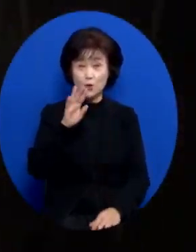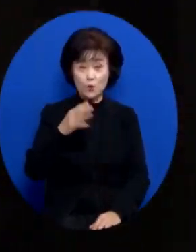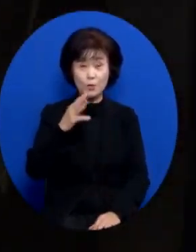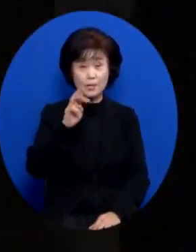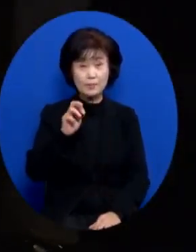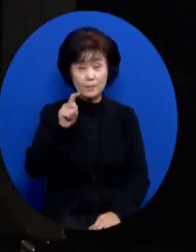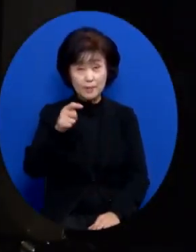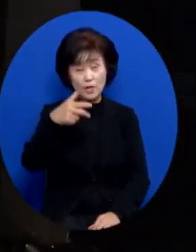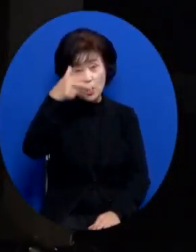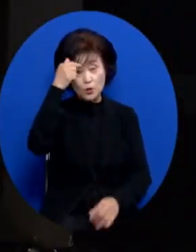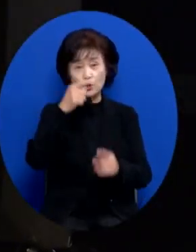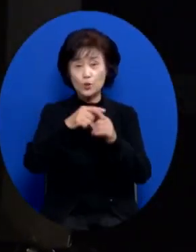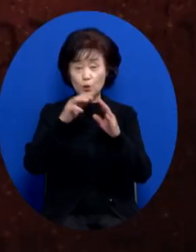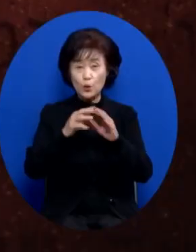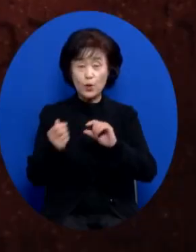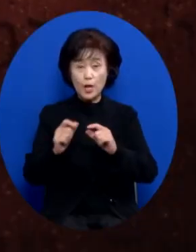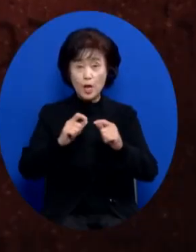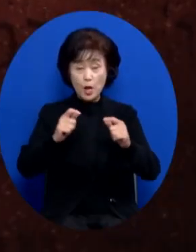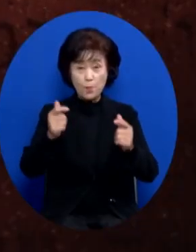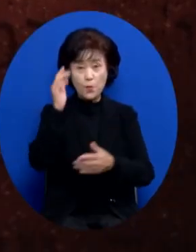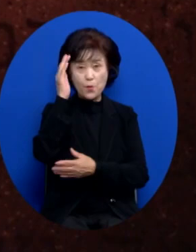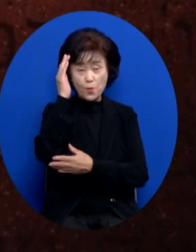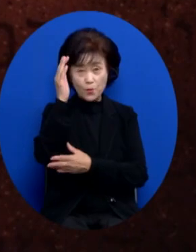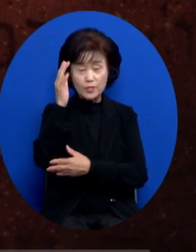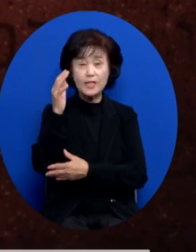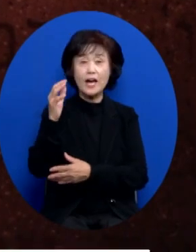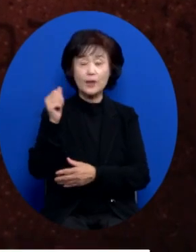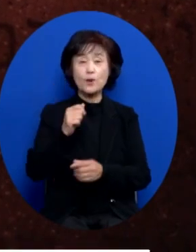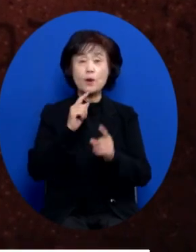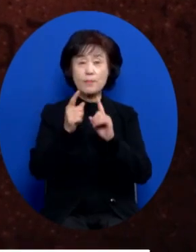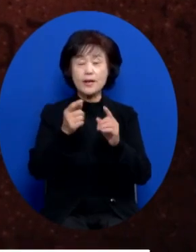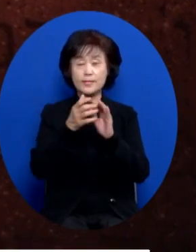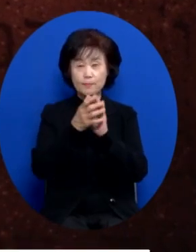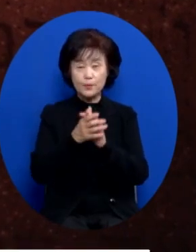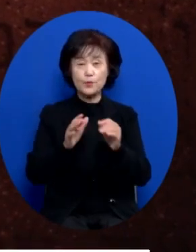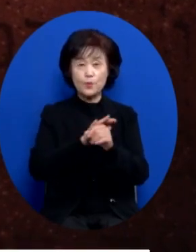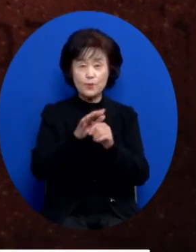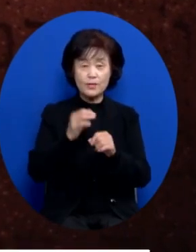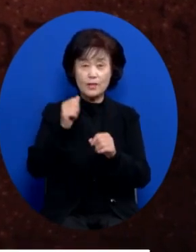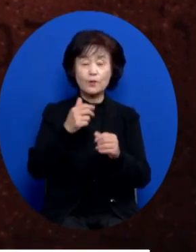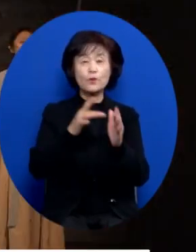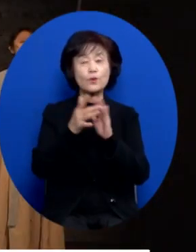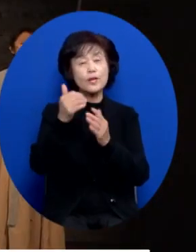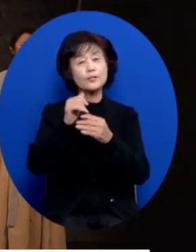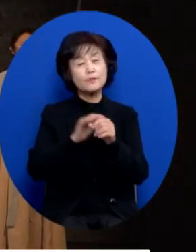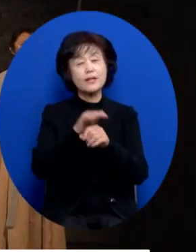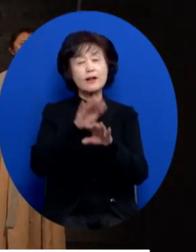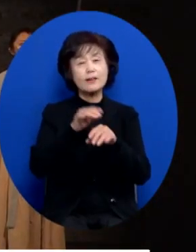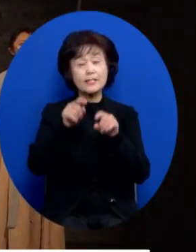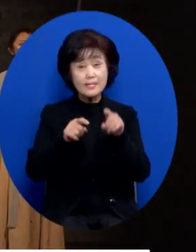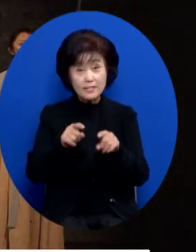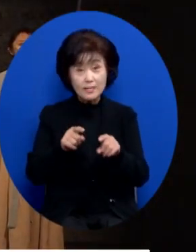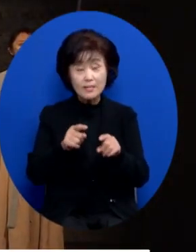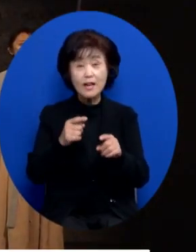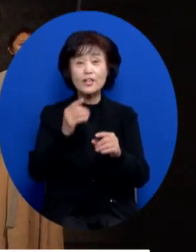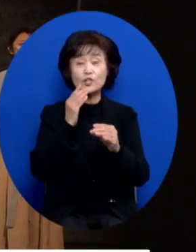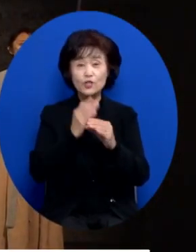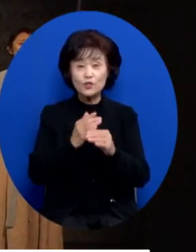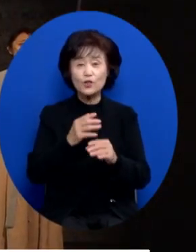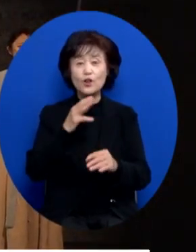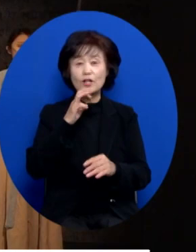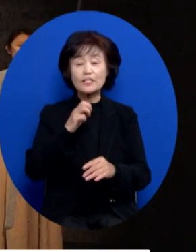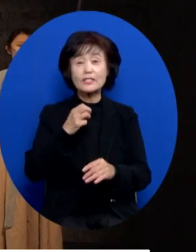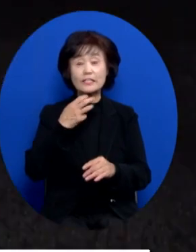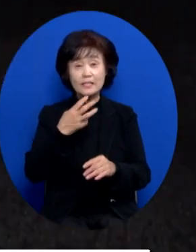1931년 조선교회의 부흥사로 말씀과 기도, 사랑으로 예수님의 삶을 실천하다 33살 젊은 나이에